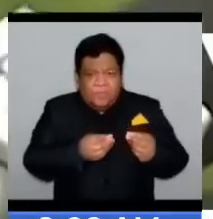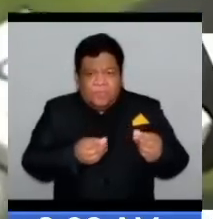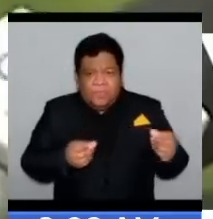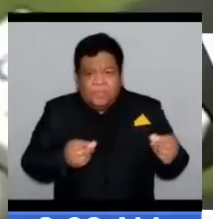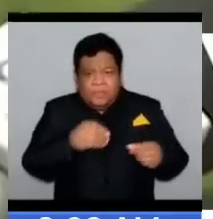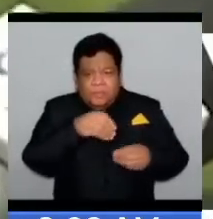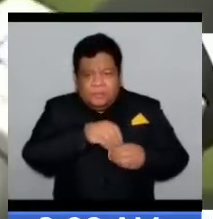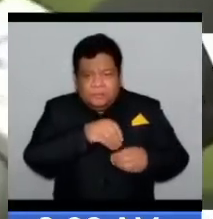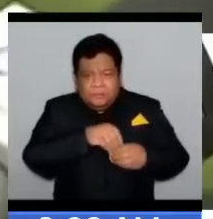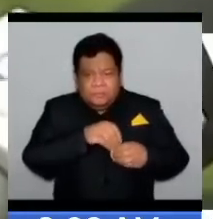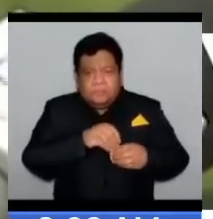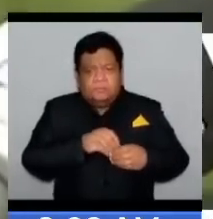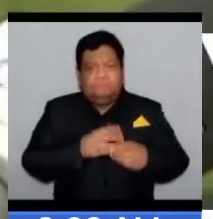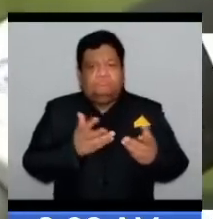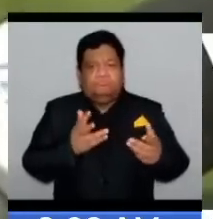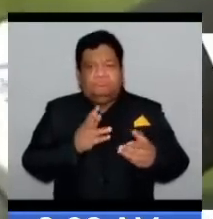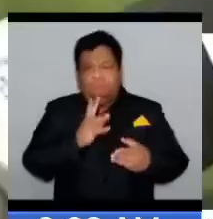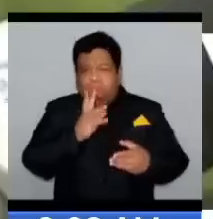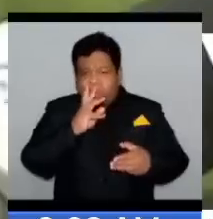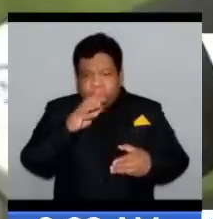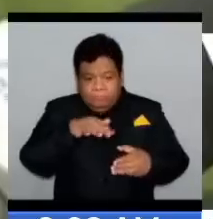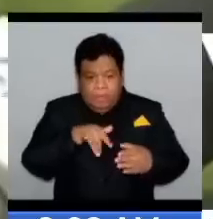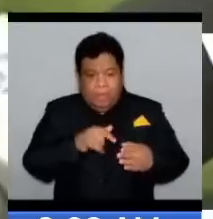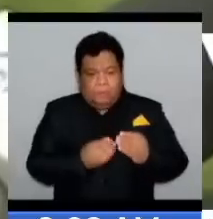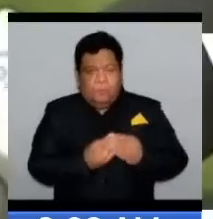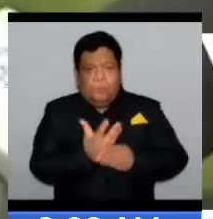dalom, then it produce